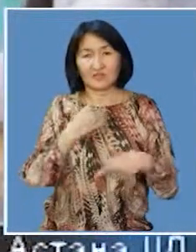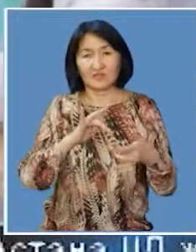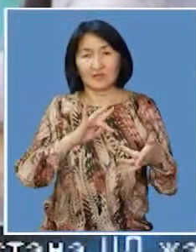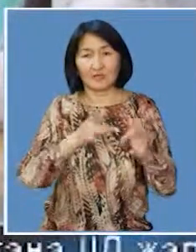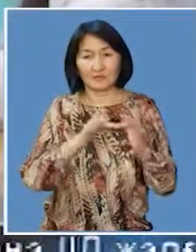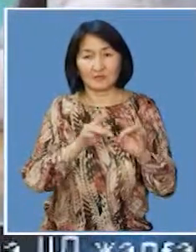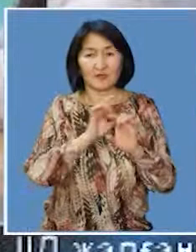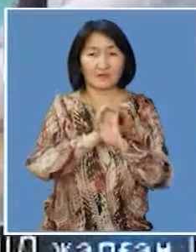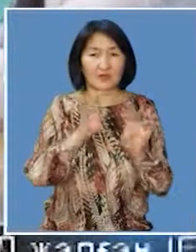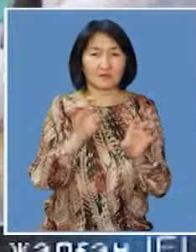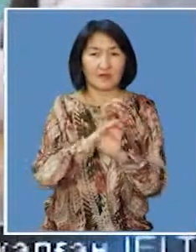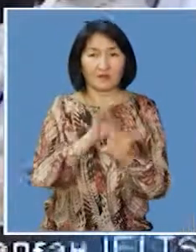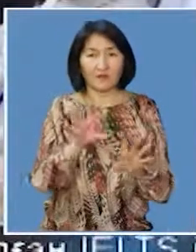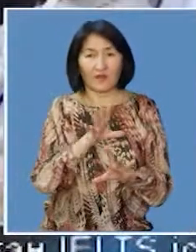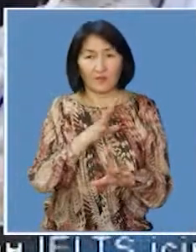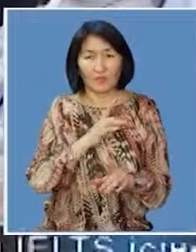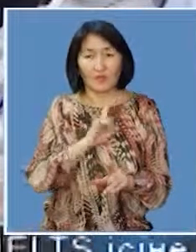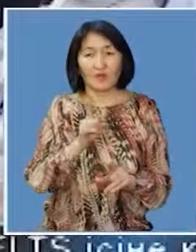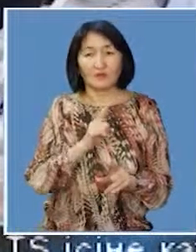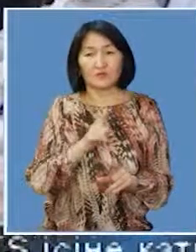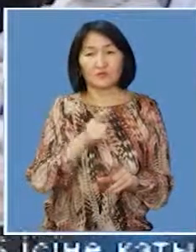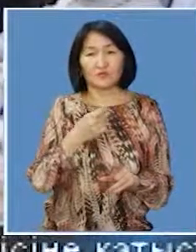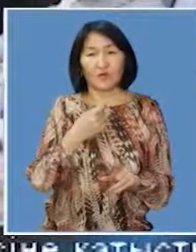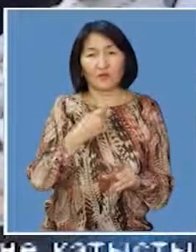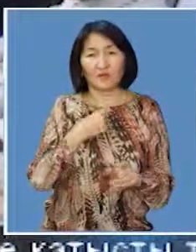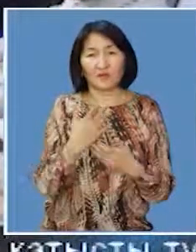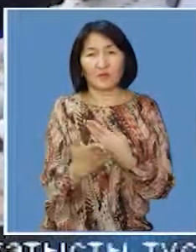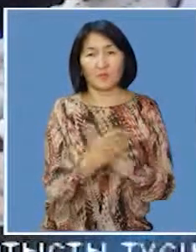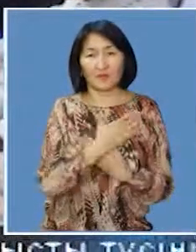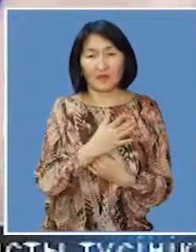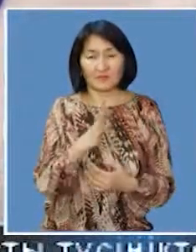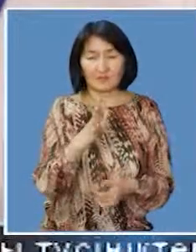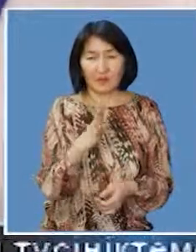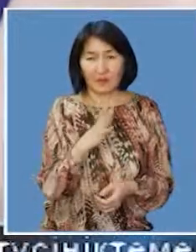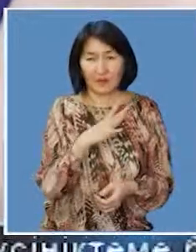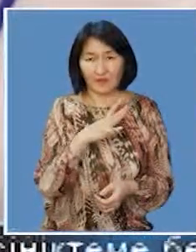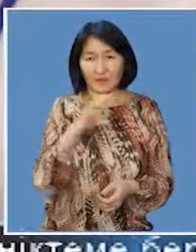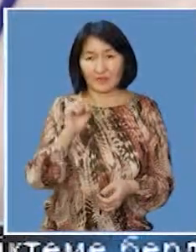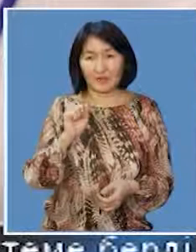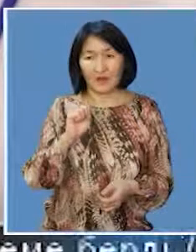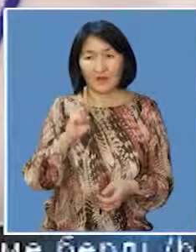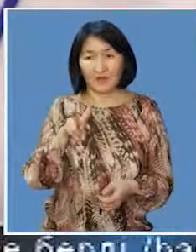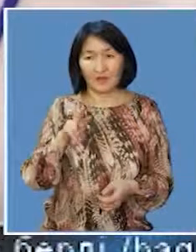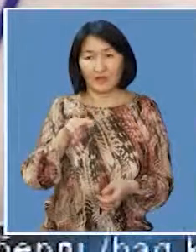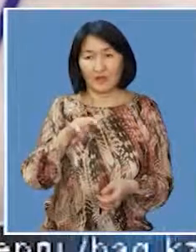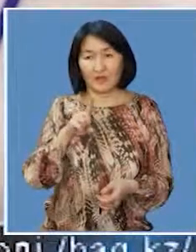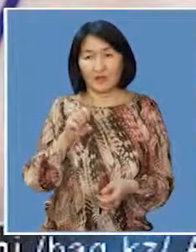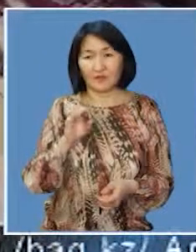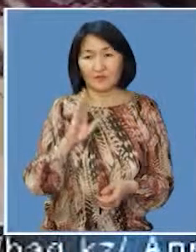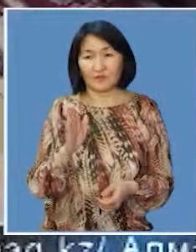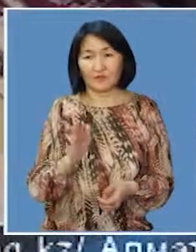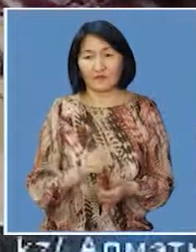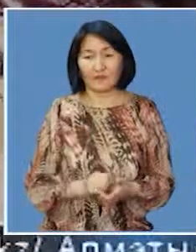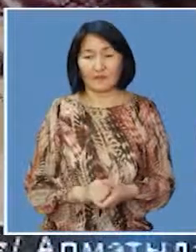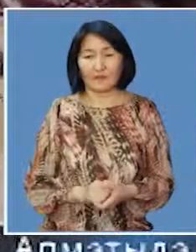кеткен жөн, ауданда ұстаздардың үкілеген үміттерін ақтап, үдеден шығып жүрген, бұл бұрымдыдан басқа талай жасөспірім бар. Бабы